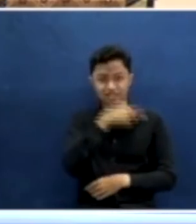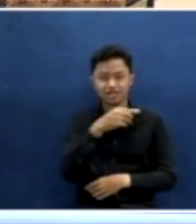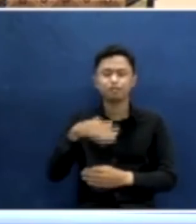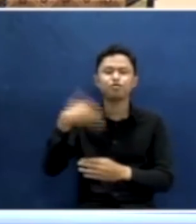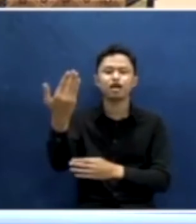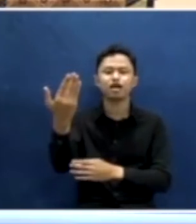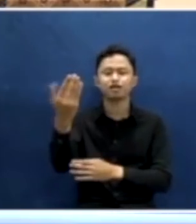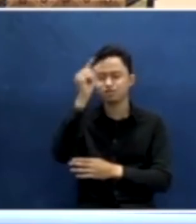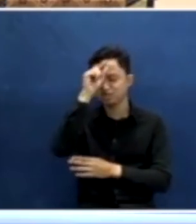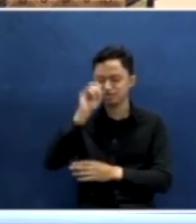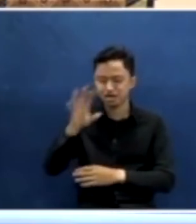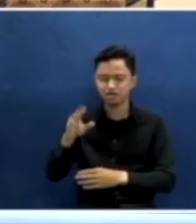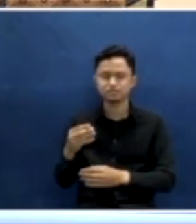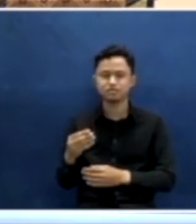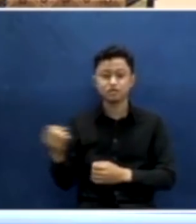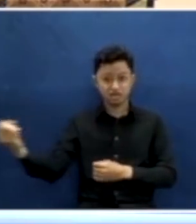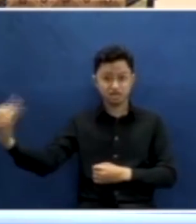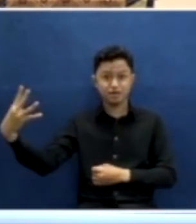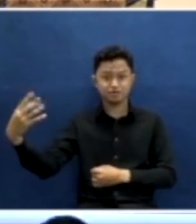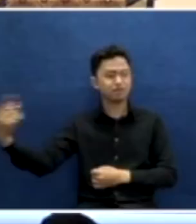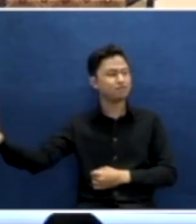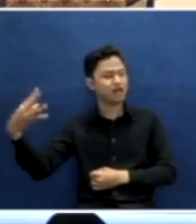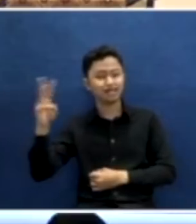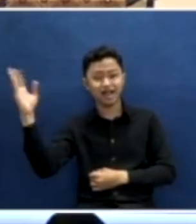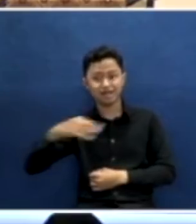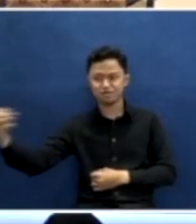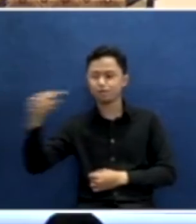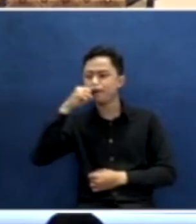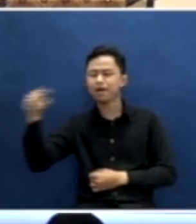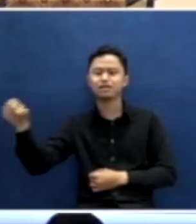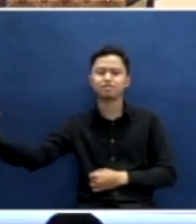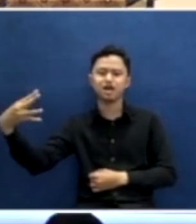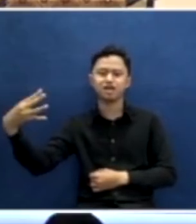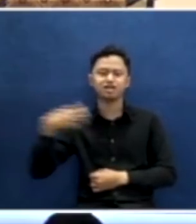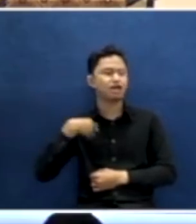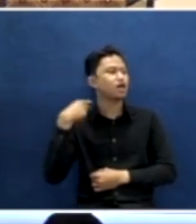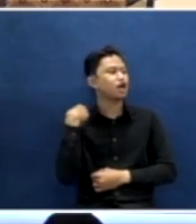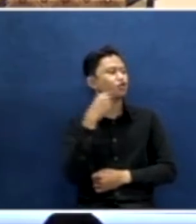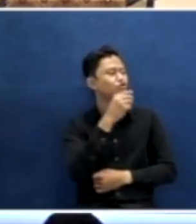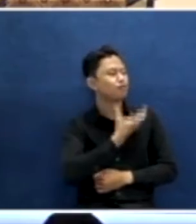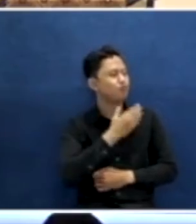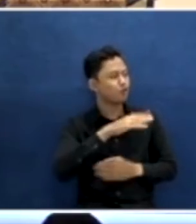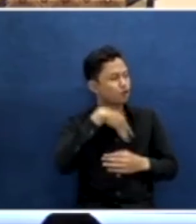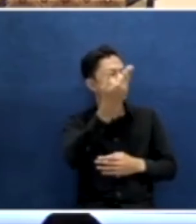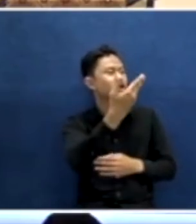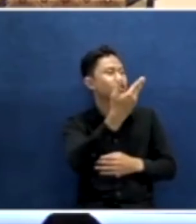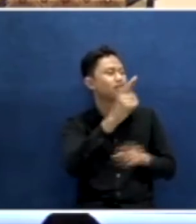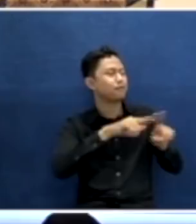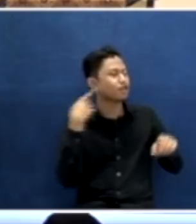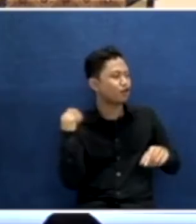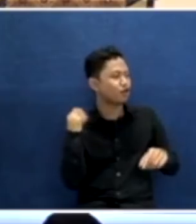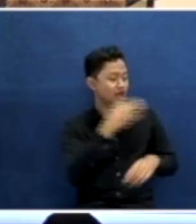ustad-bismillah-khan Risen Hai chicken ganti WhatsApp pekerjaan saya tapi tolong jangan keluarin anak saya di pondok